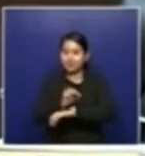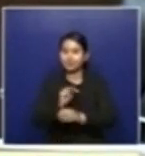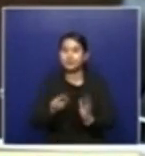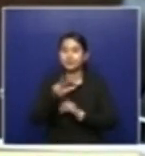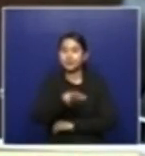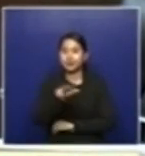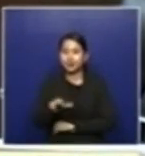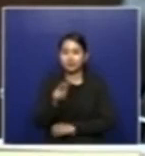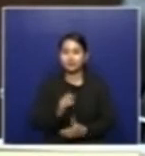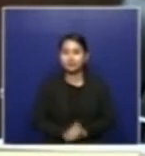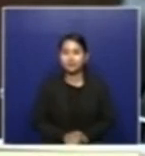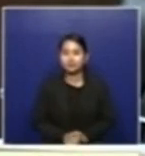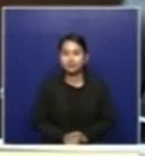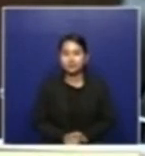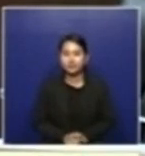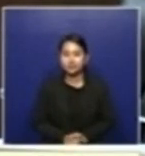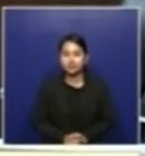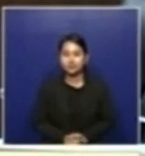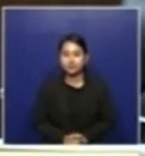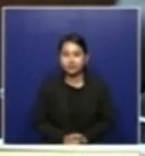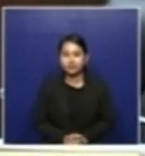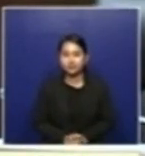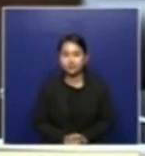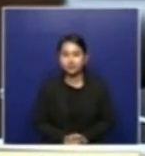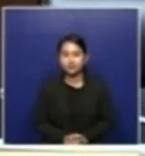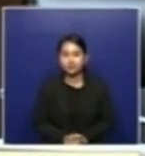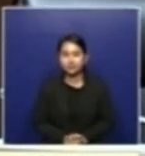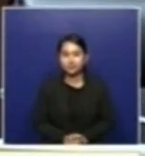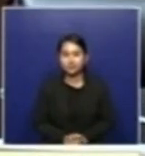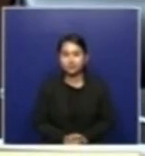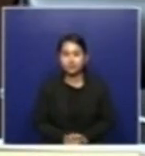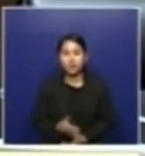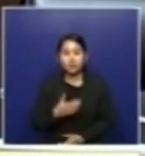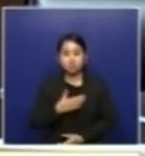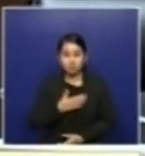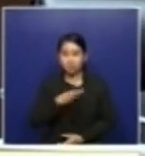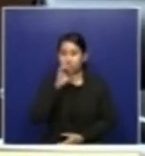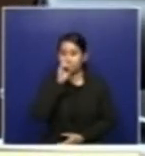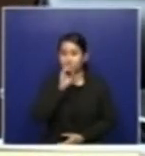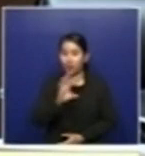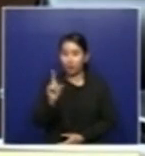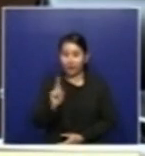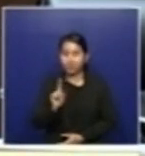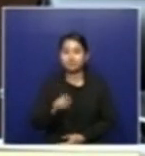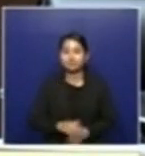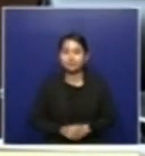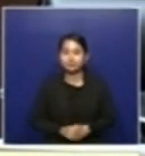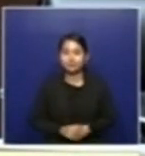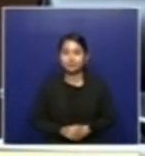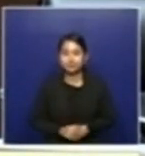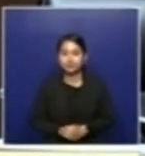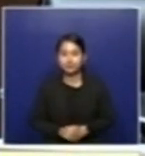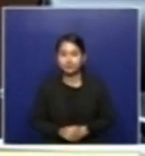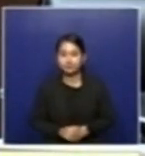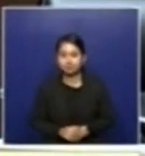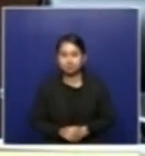รคเพื่อไทยท่านประธานครับผมกล่าวหาว่าท่านตัวแ